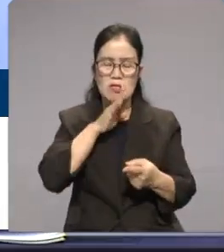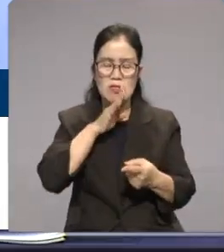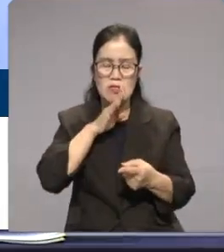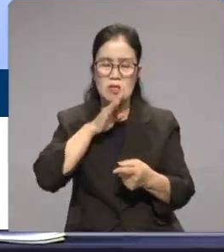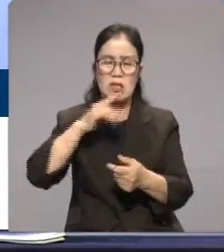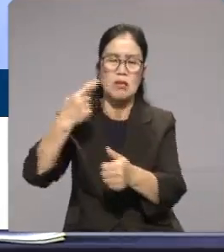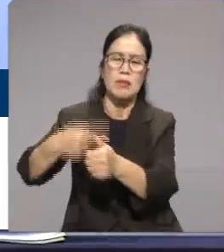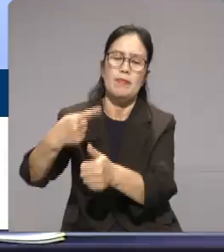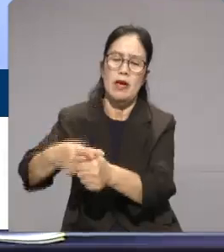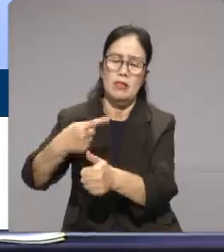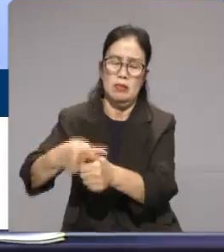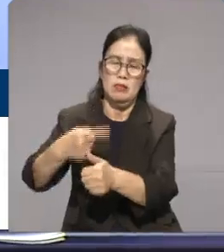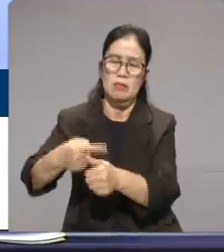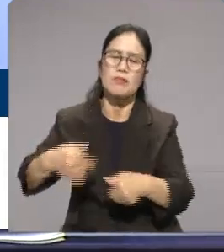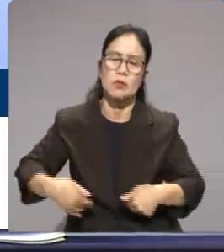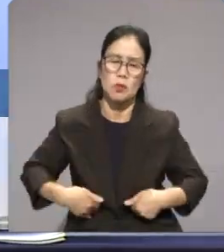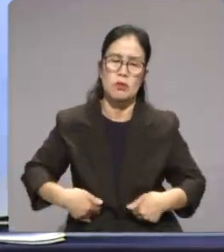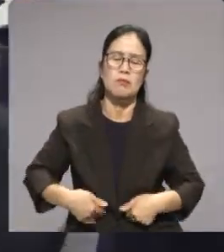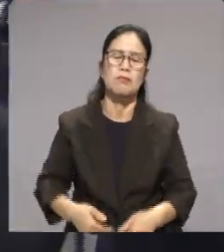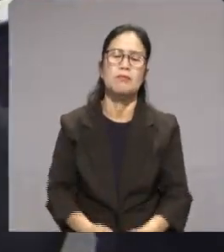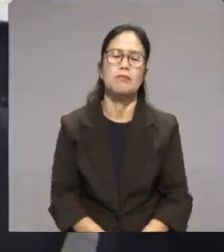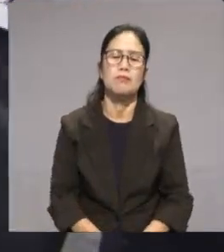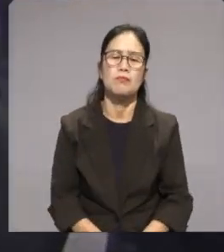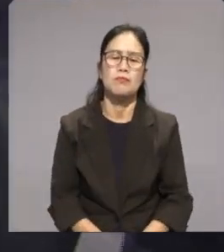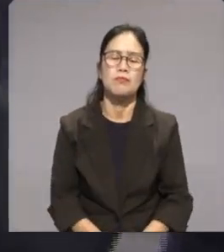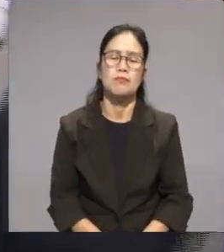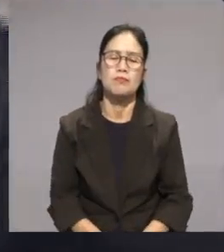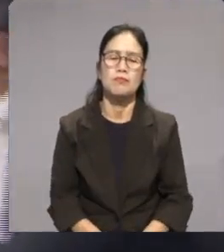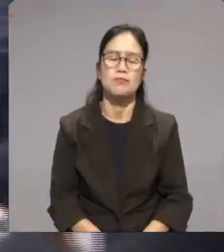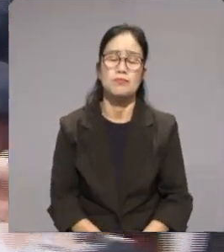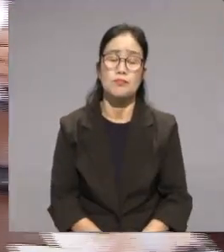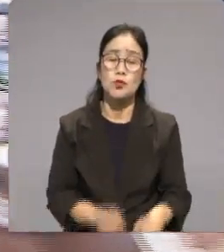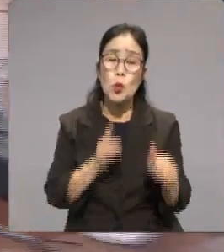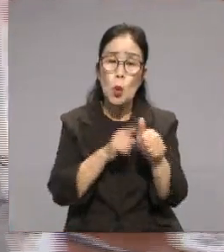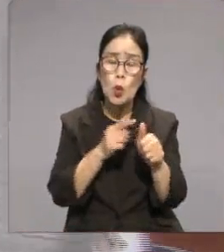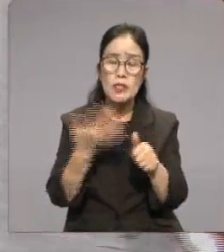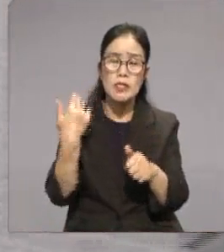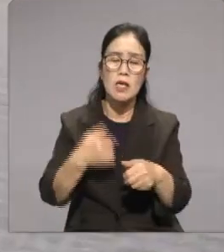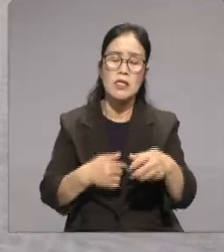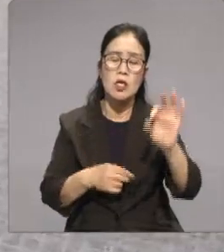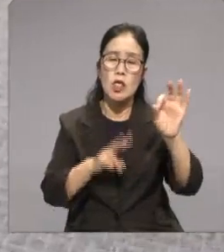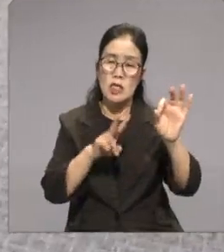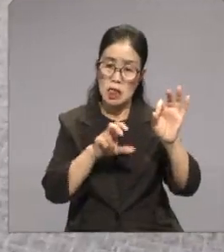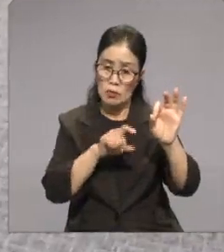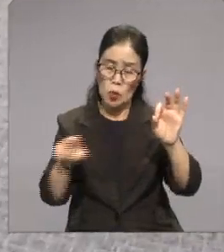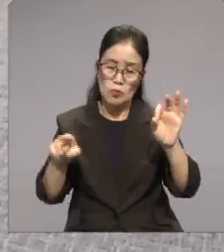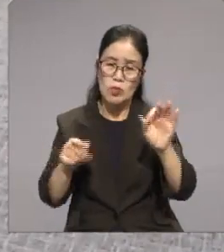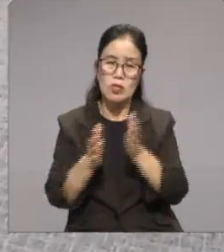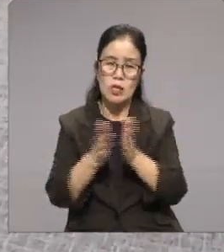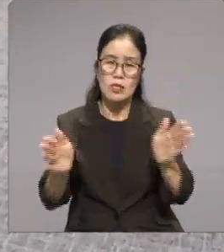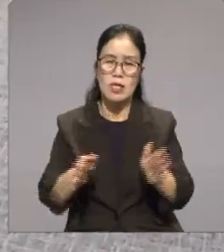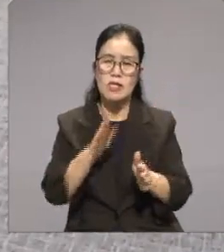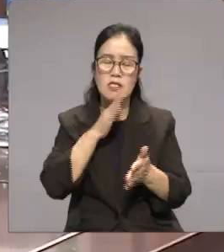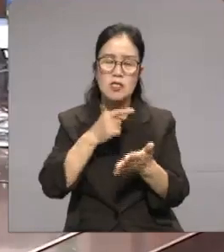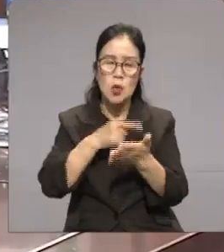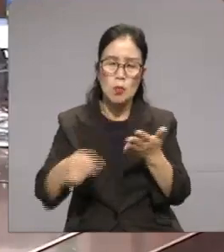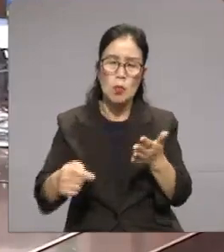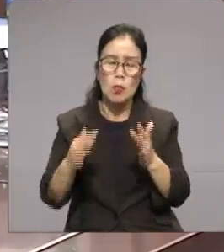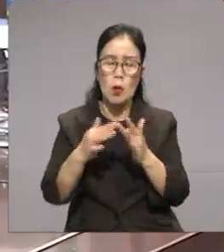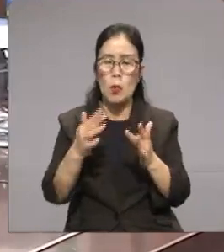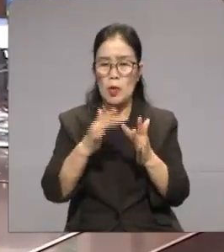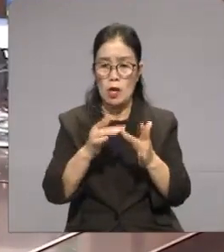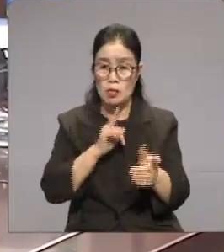이런 부분들에 대해서는 당연히 비판받아야 되고. 김 위원장은 지난 25일부터 시행된 실손보험 온라인